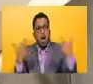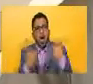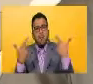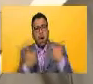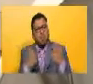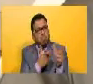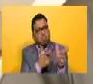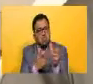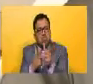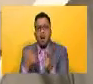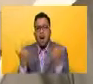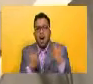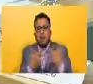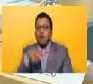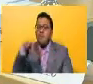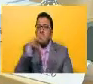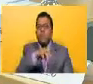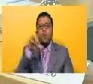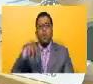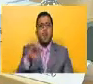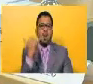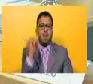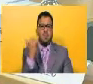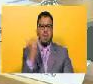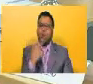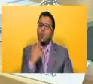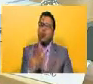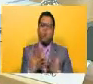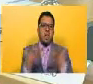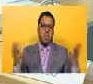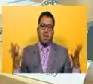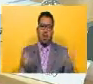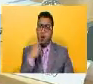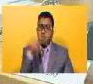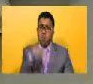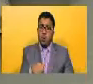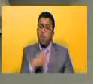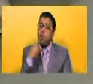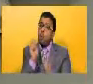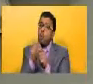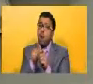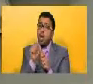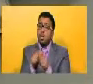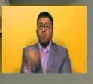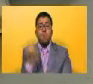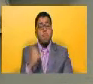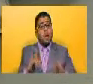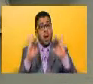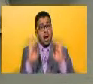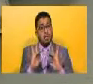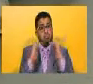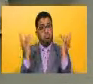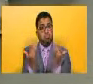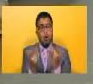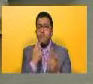الدائرة في كثير من الأنحاء في الوطن العربي. غايات كثيرة تصبو إليها هذه الورشة خلال جلساتها،